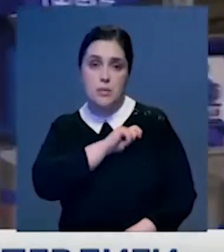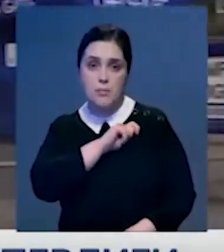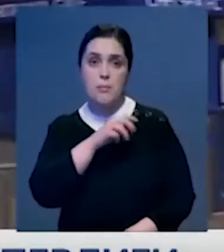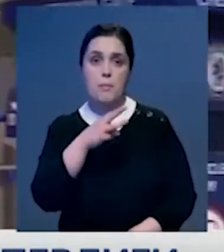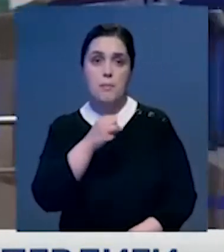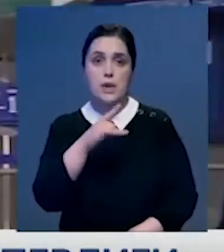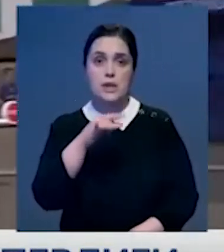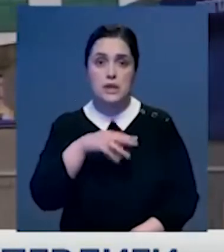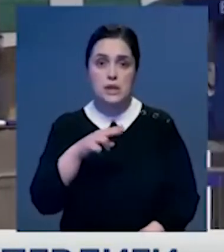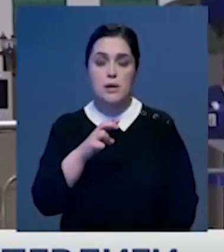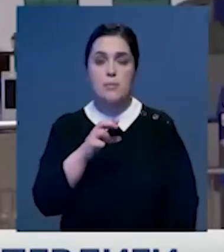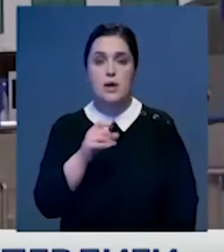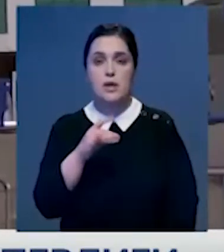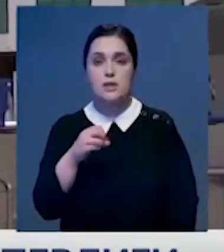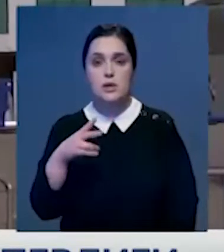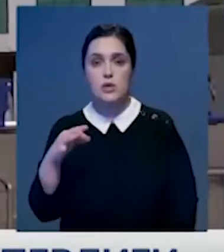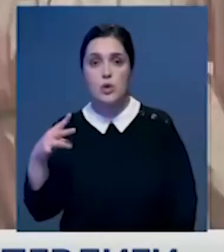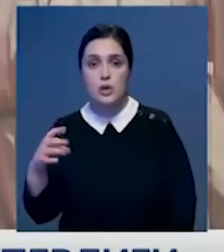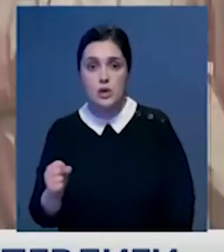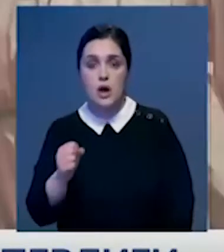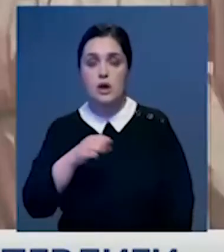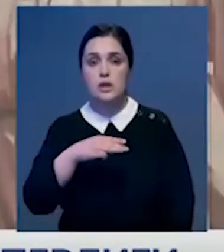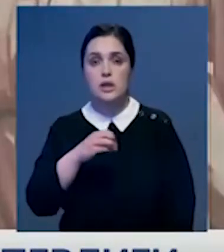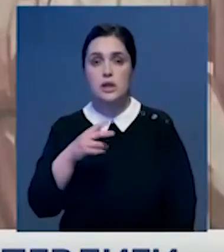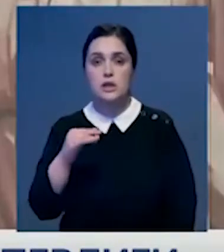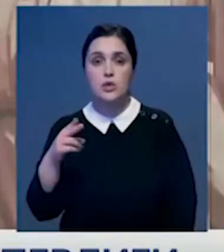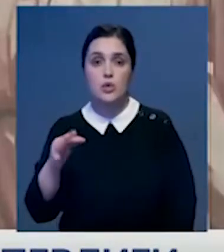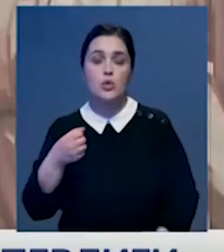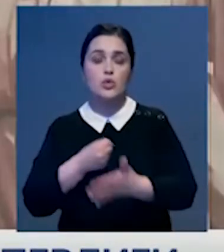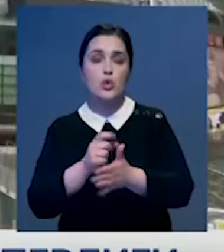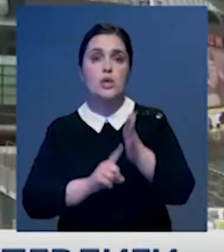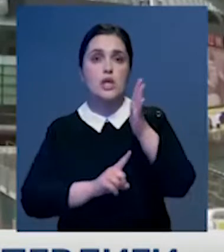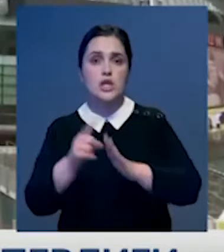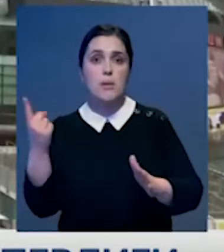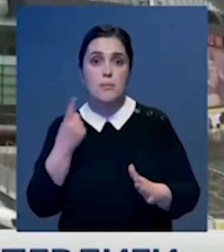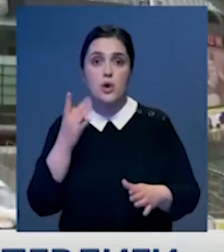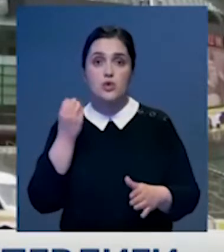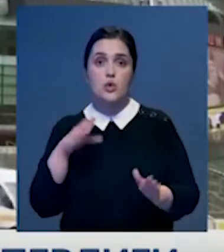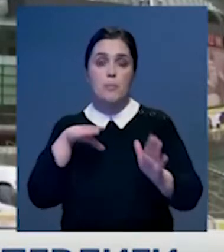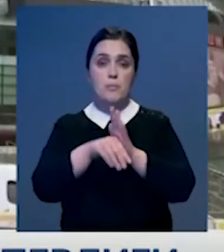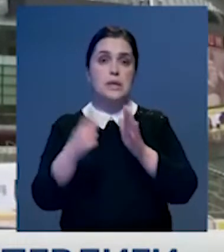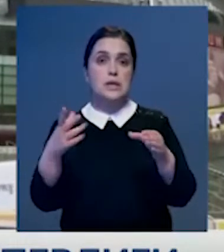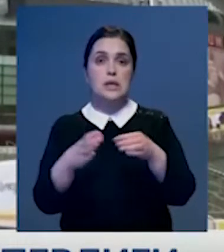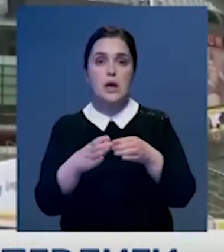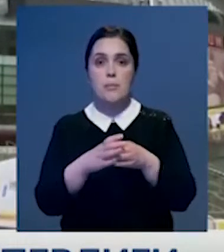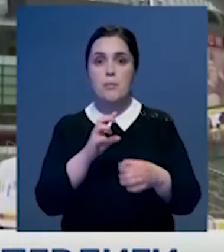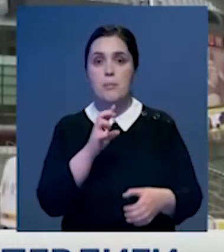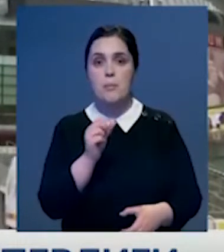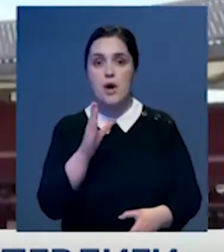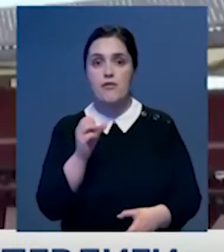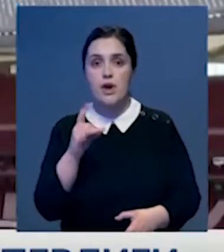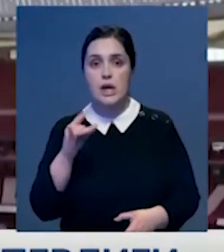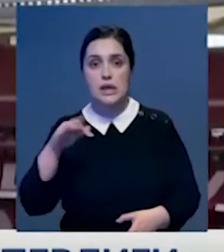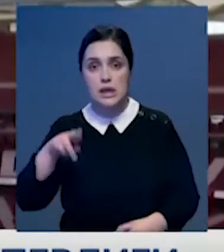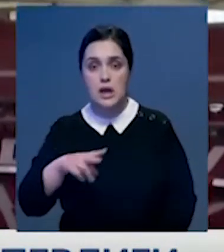и атлетико до начала первого сезона к ним присоединятся еще три команды ими могут стать бавария лейпциг и